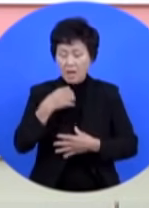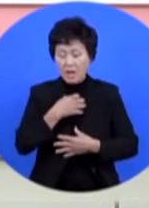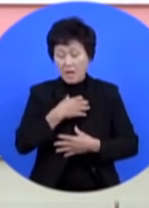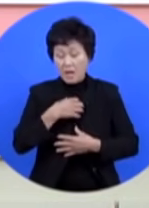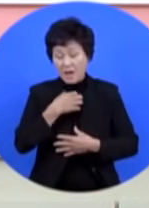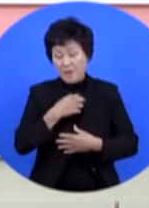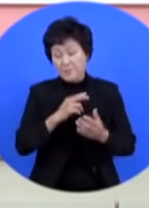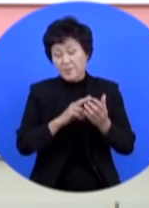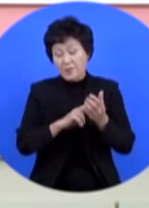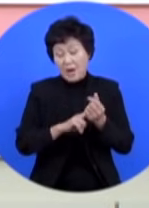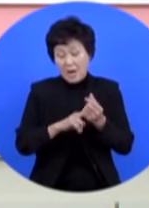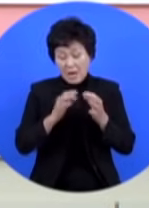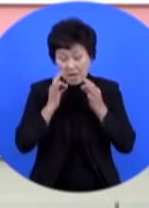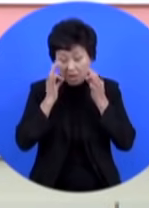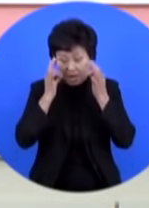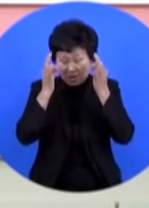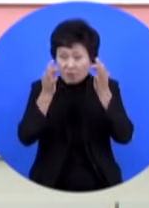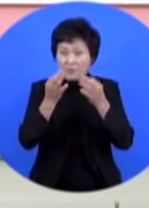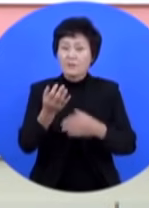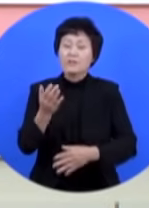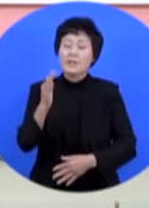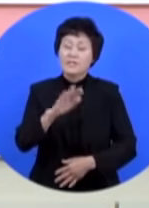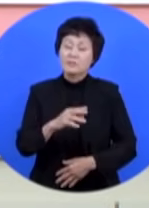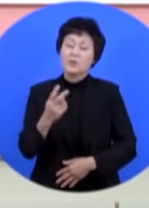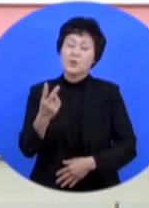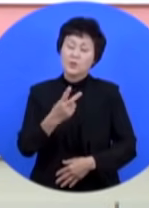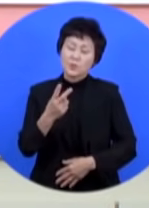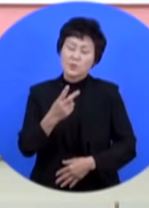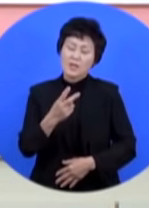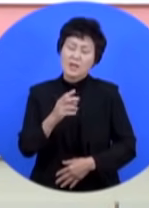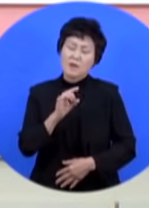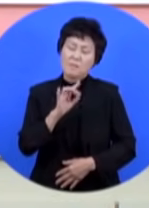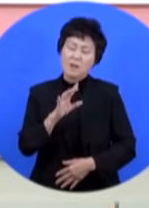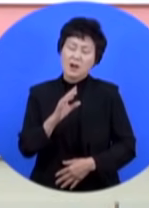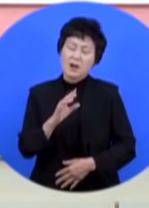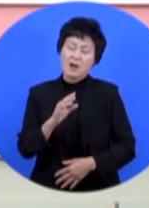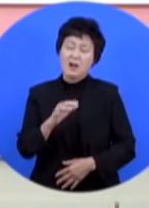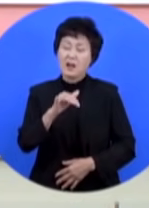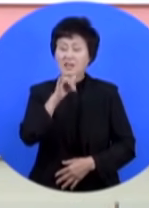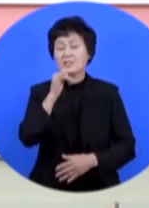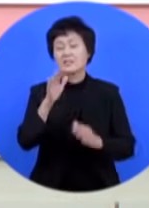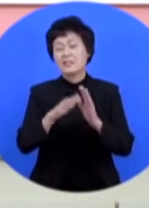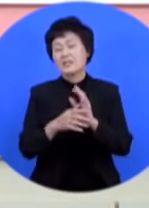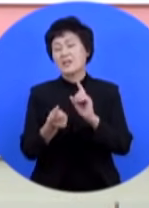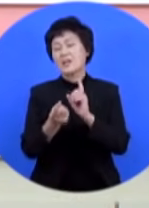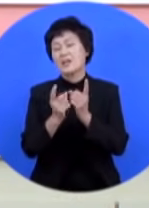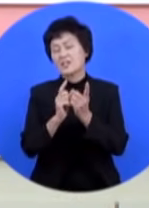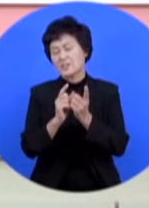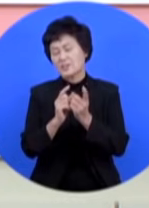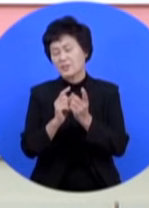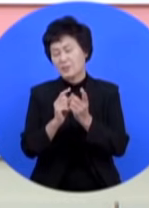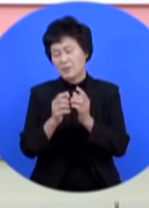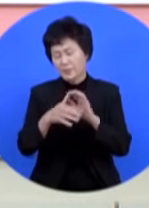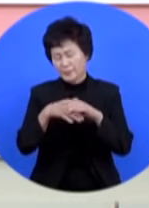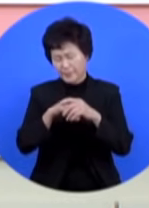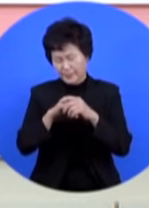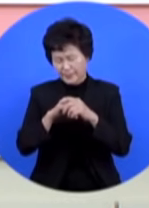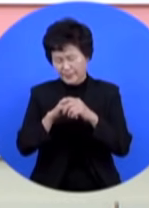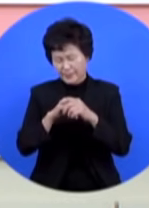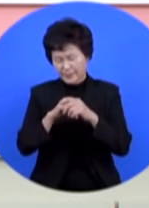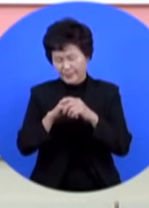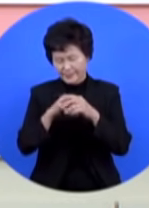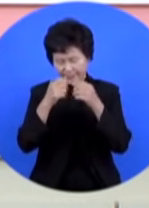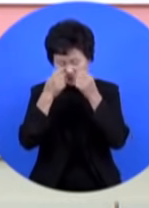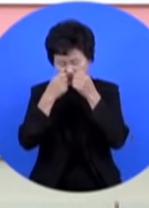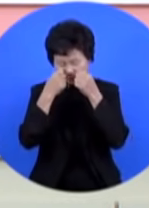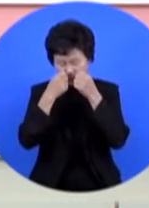애를 썼지만은 저희 두 사람이 있을 때에 참 서로 의지하면서 네. 눈물 흘릴 때가 많았고요.